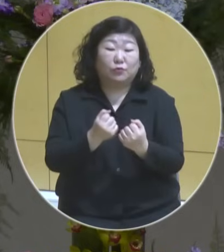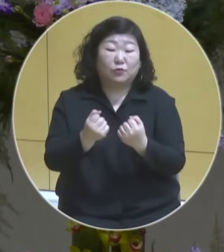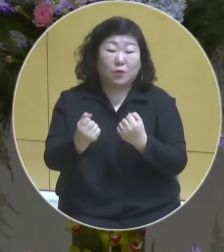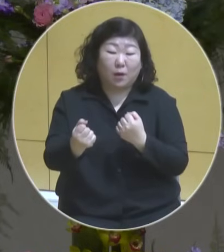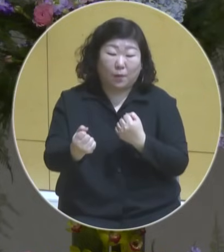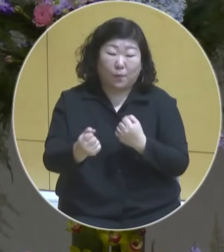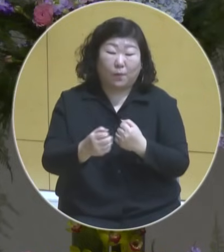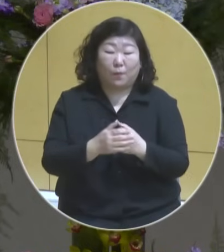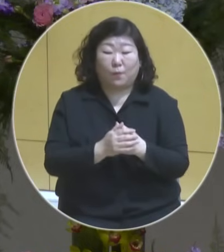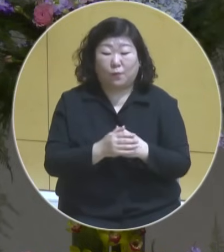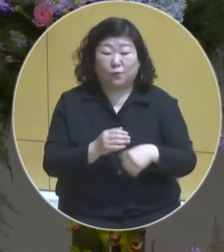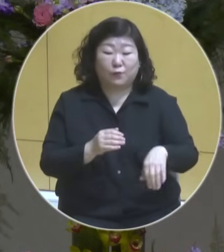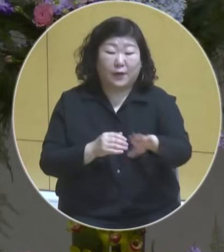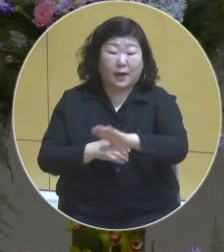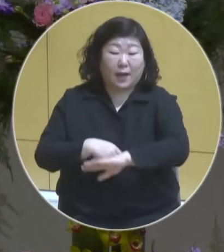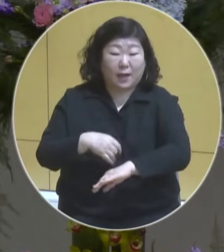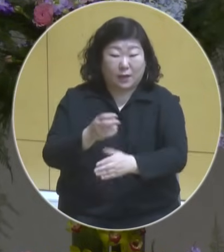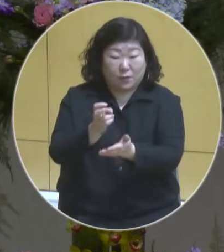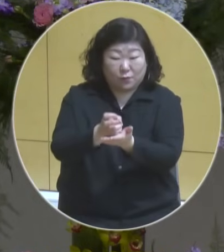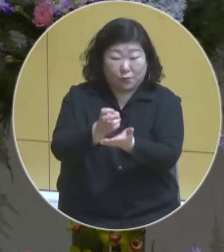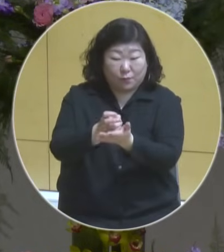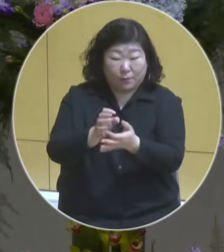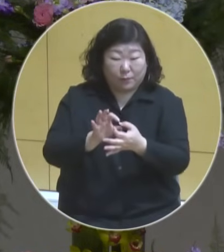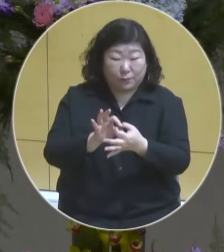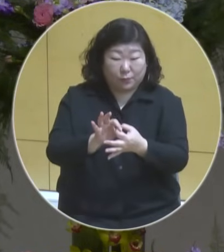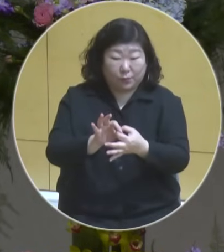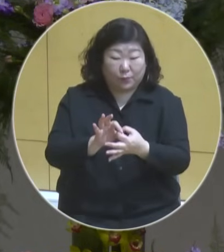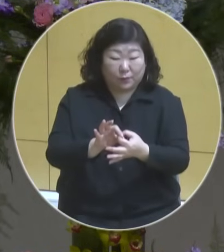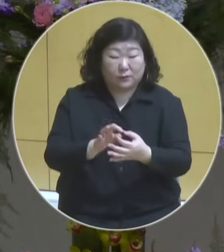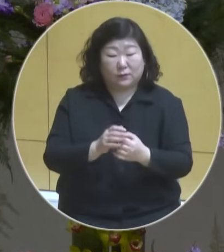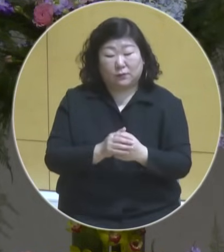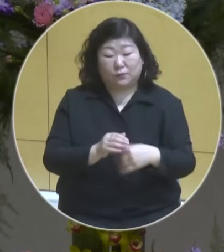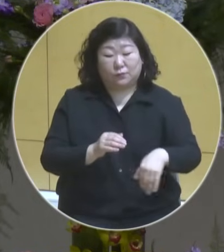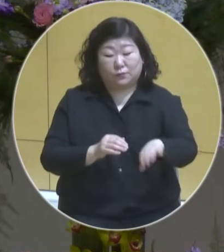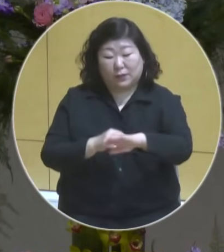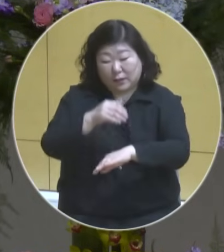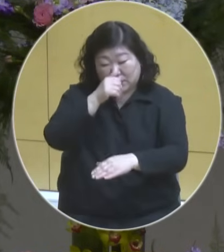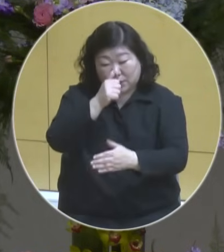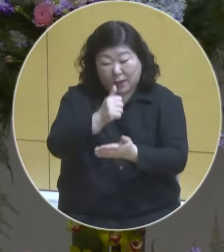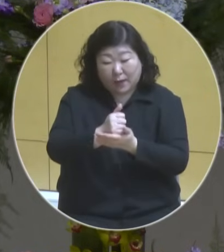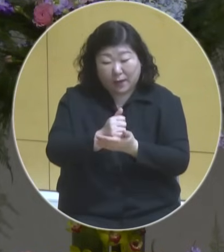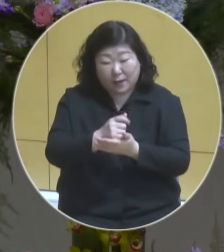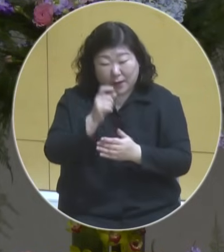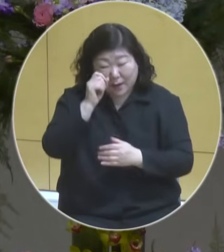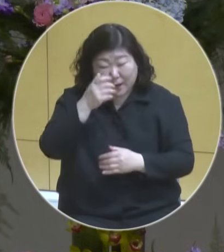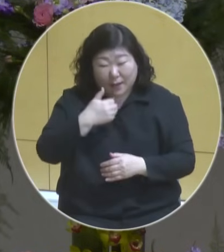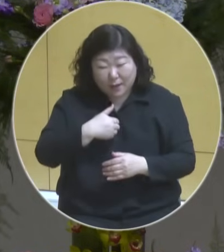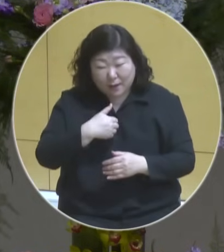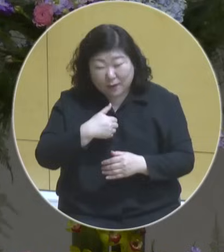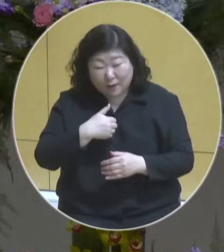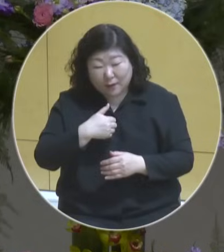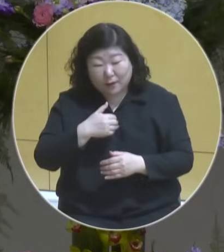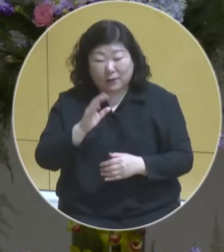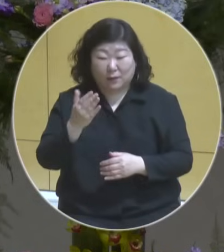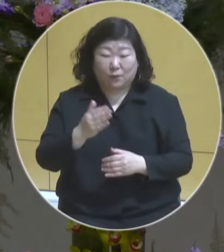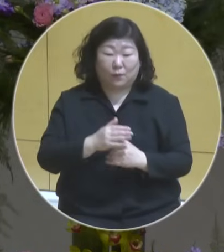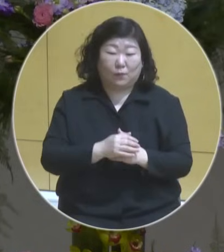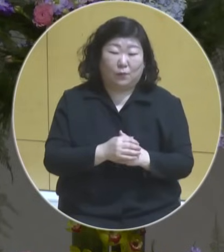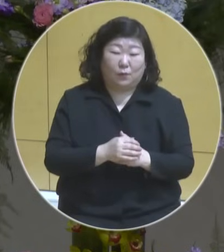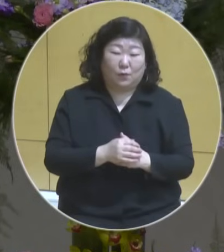불구하고 우리는 율법을 통해서 우리의 죄를 깨닫게 만들게 되고 율법을